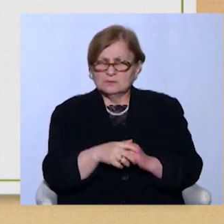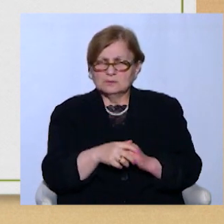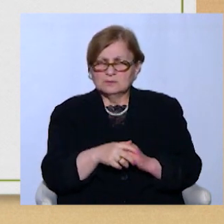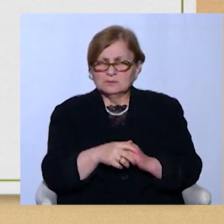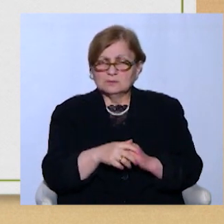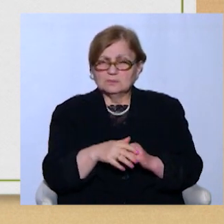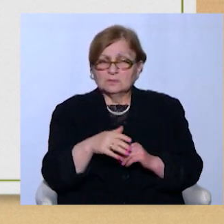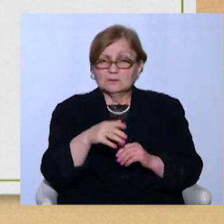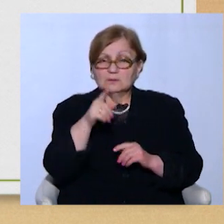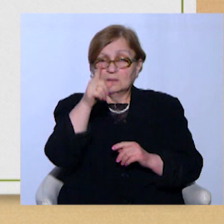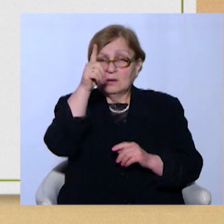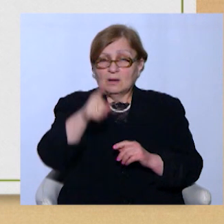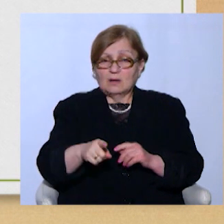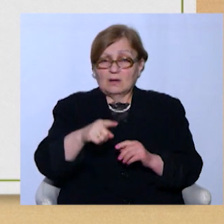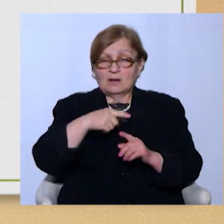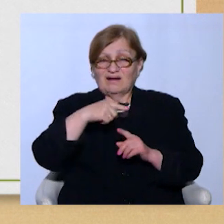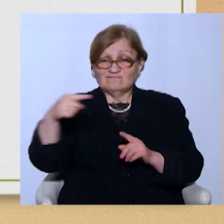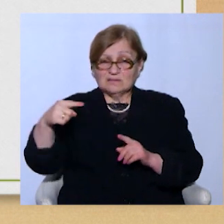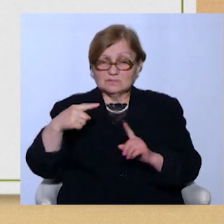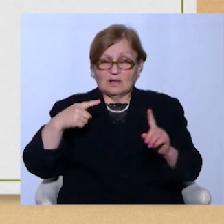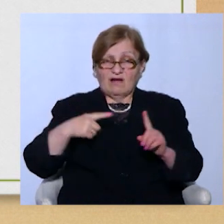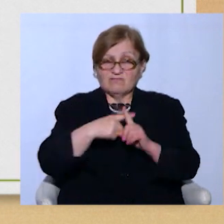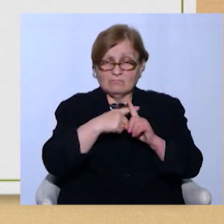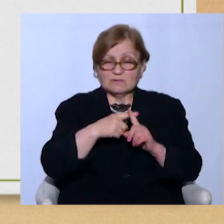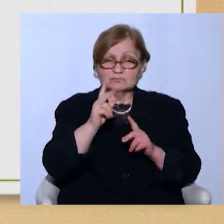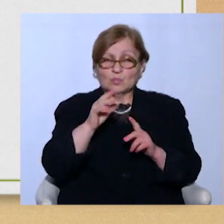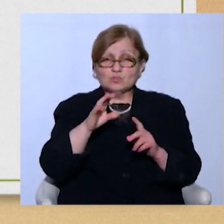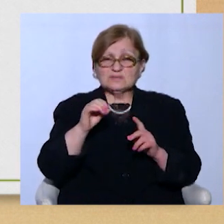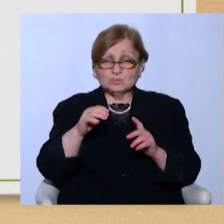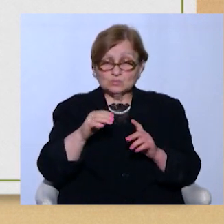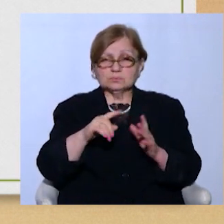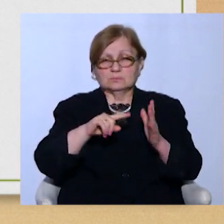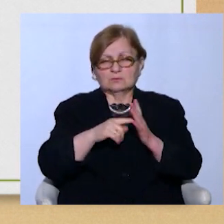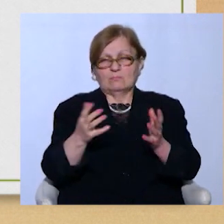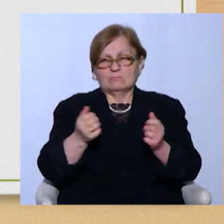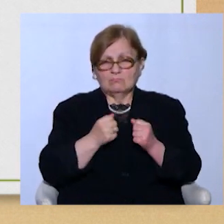ამა თუ იმ კვეთის ფართობი, რომ გავამრავლოთ კოსინუს ალფაზე, მიიღება მისი გეგმილის ფართობი და